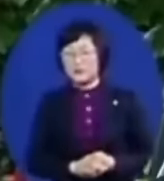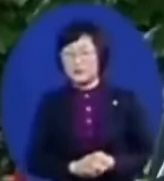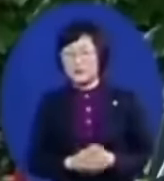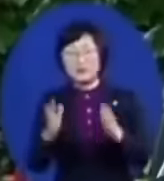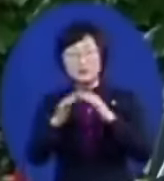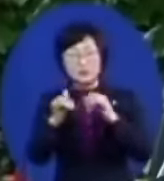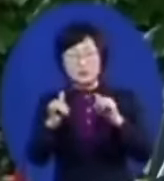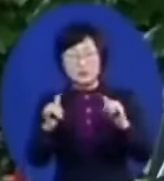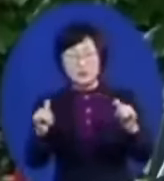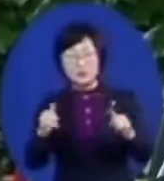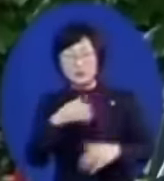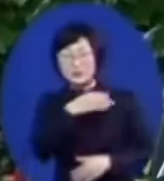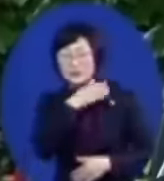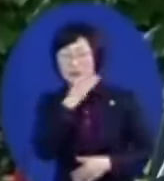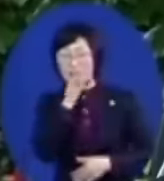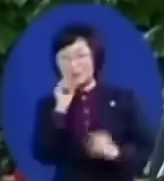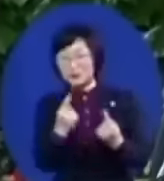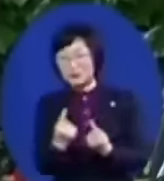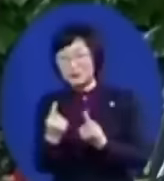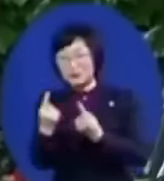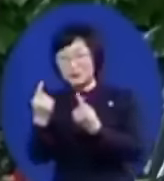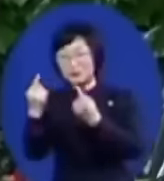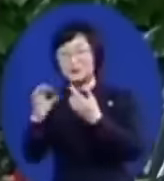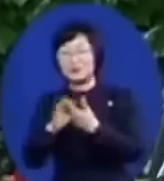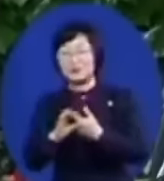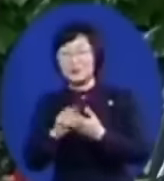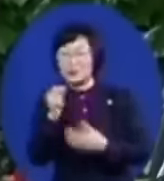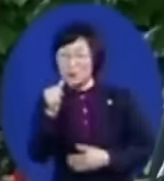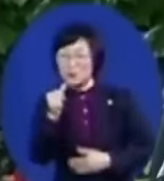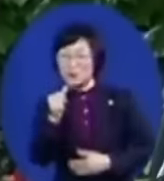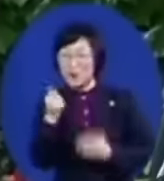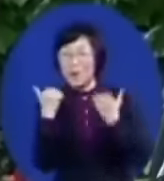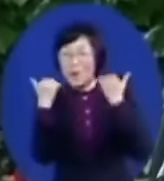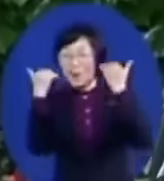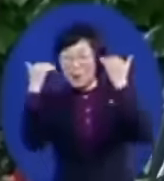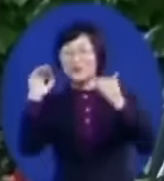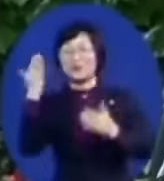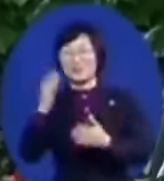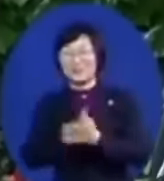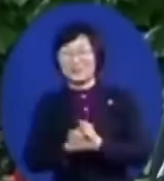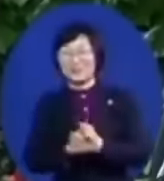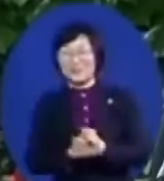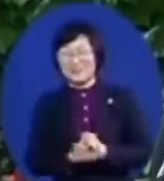사람이 나이를 먹으면 조금 철이 듭니다. 전 요사이